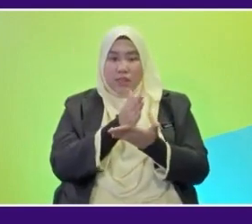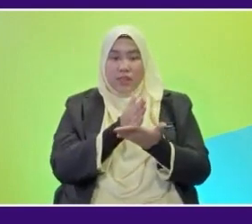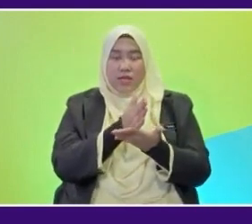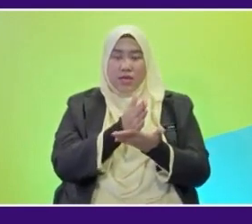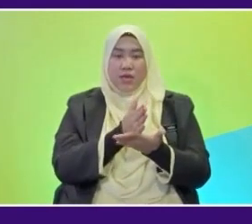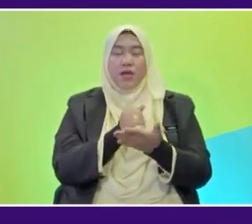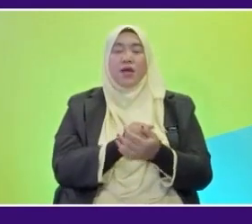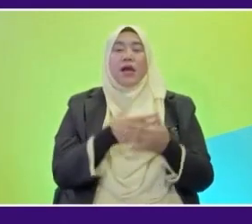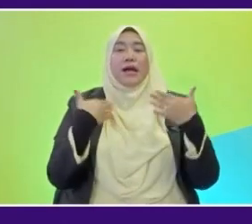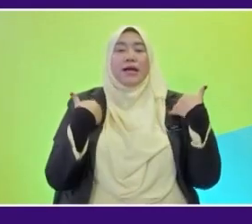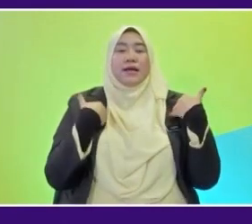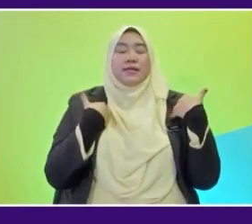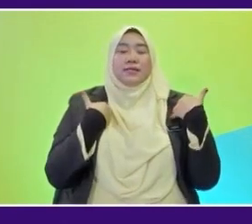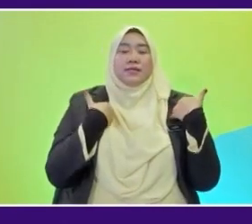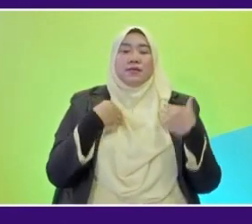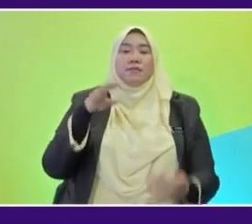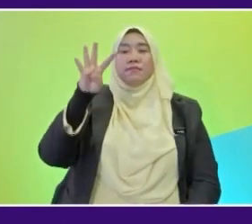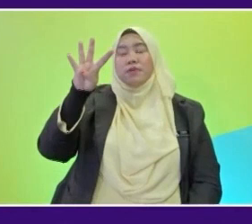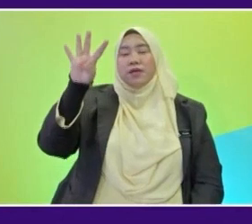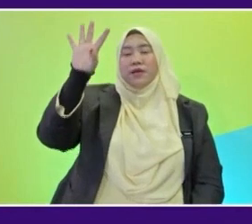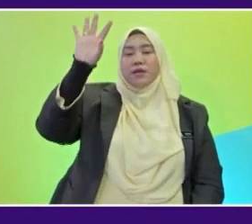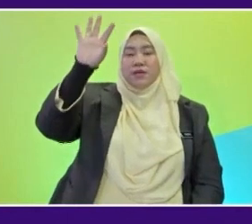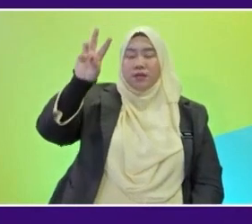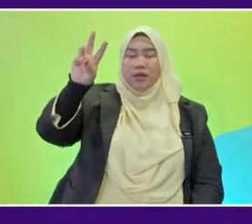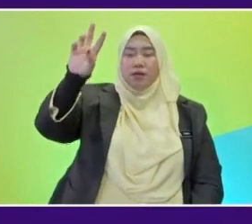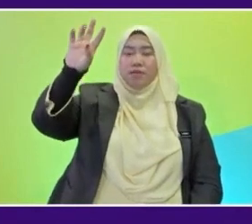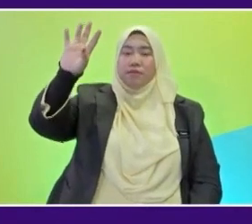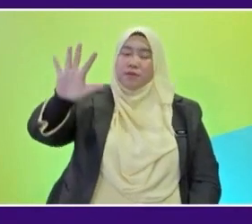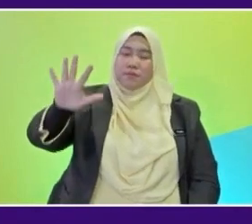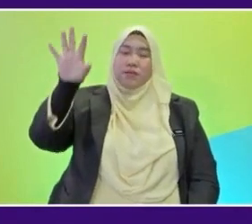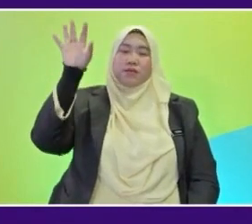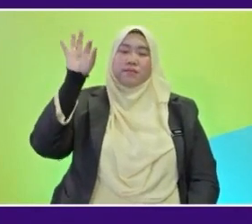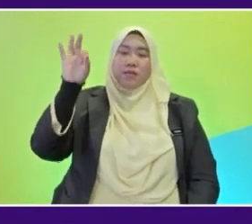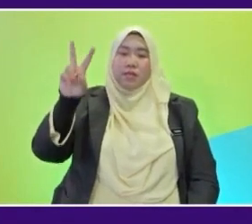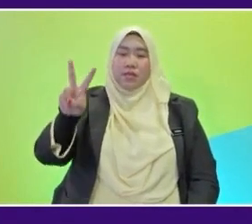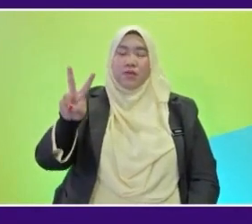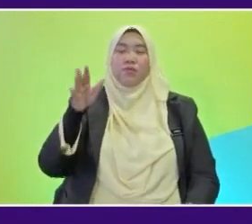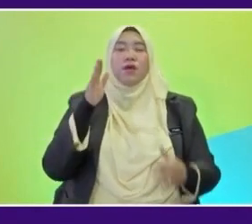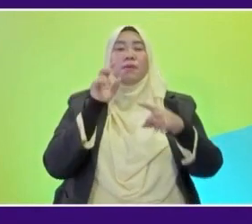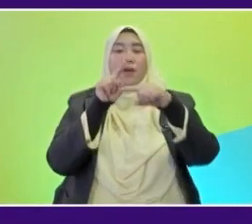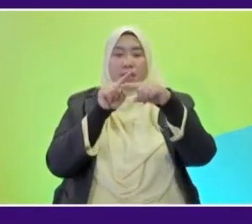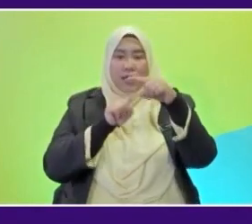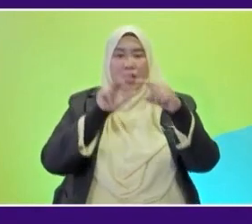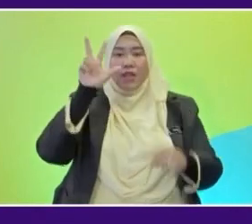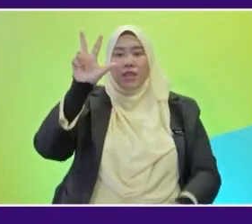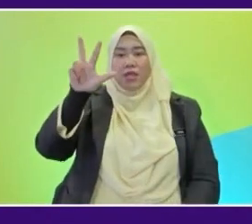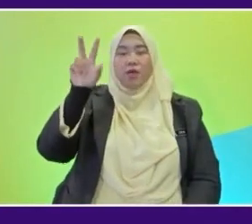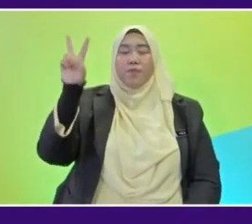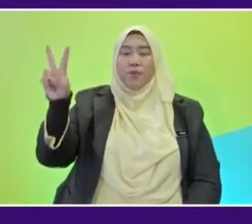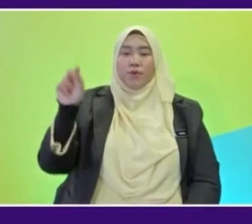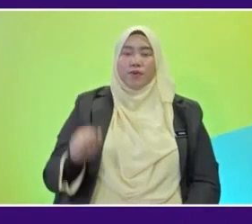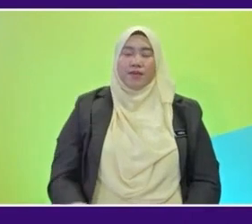pada 46.000 592 kita bagikan dengan 32 jadi kita bagi